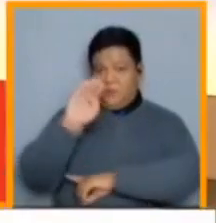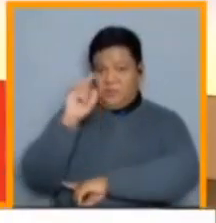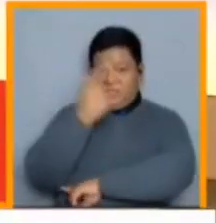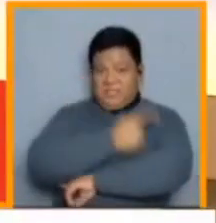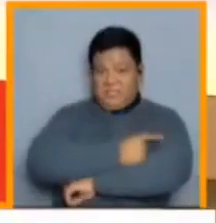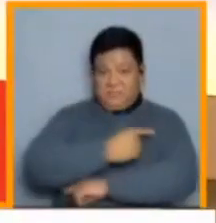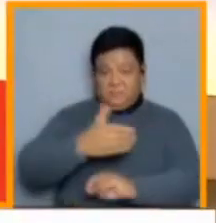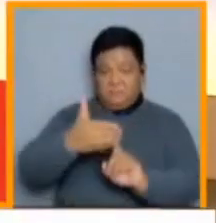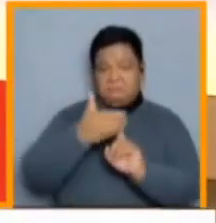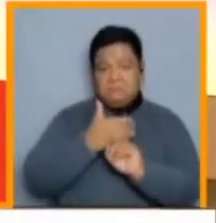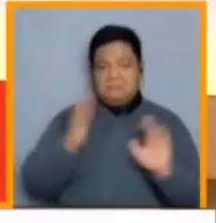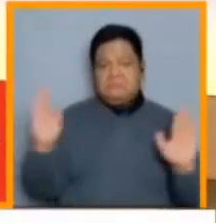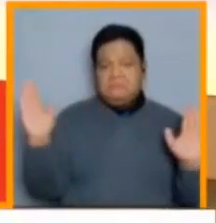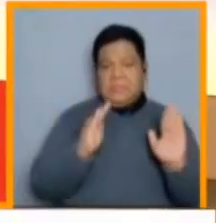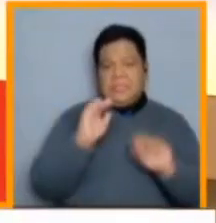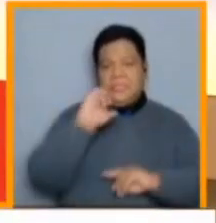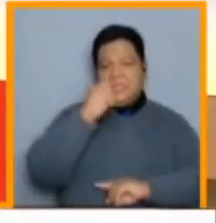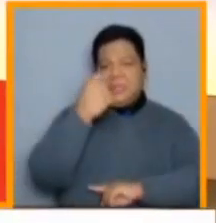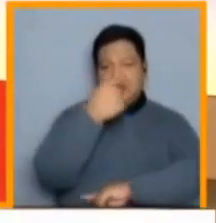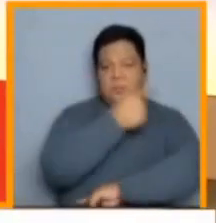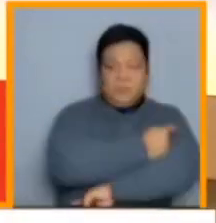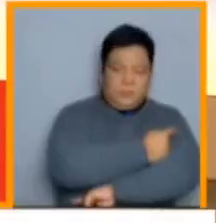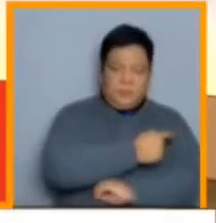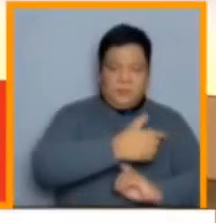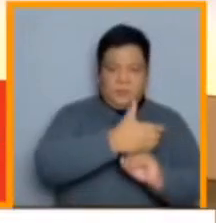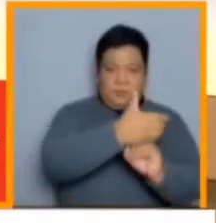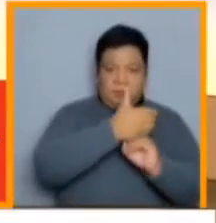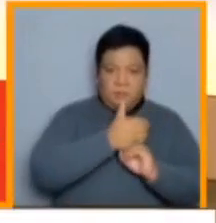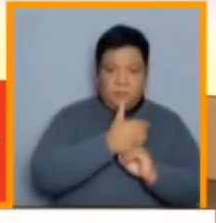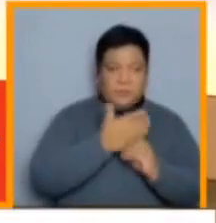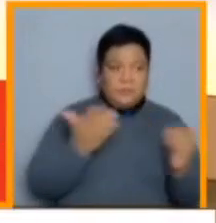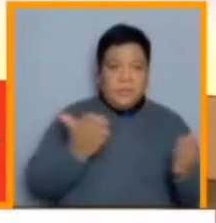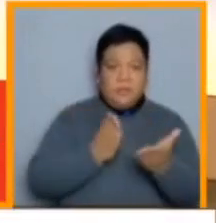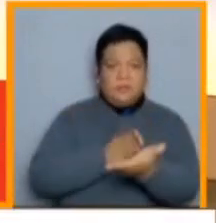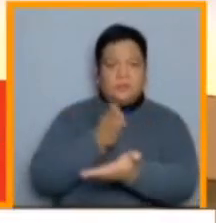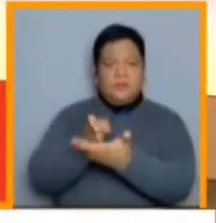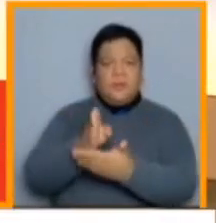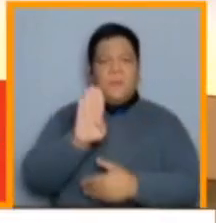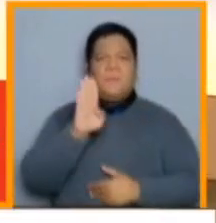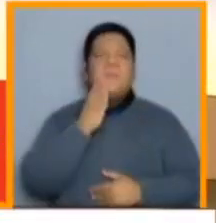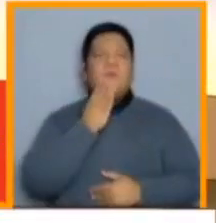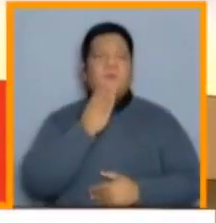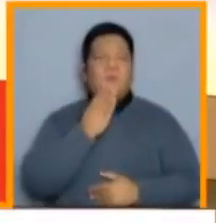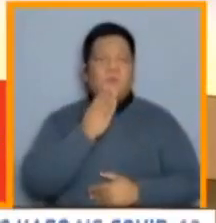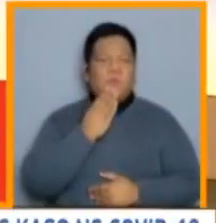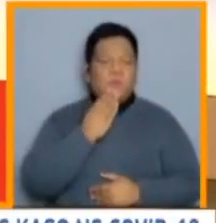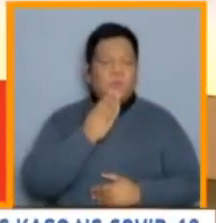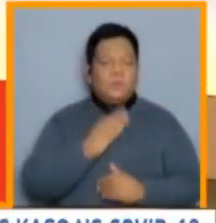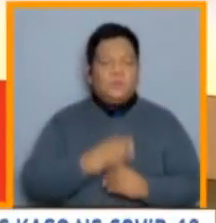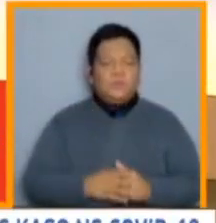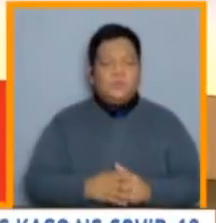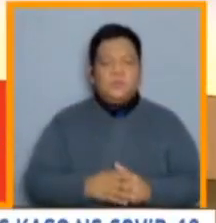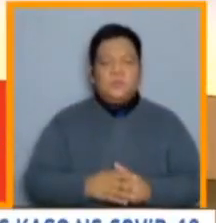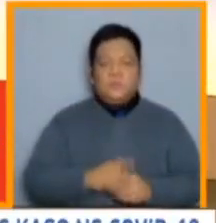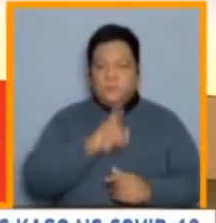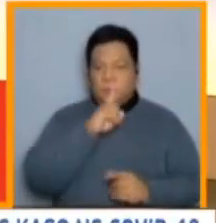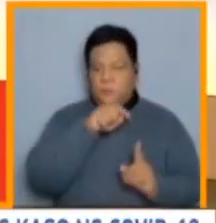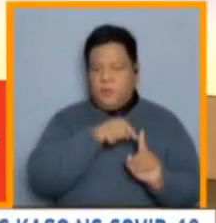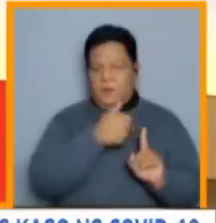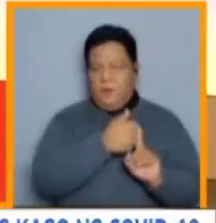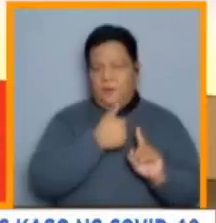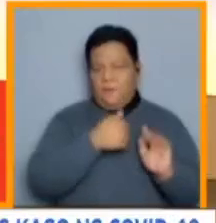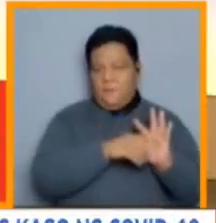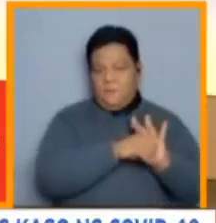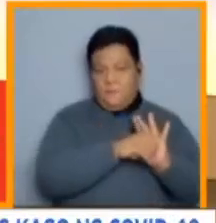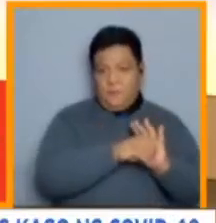sa Omicron variant. Sa buong probinsya naman ng Negros Occidental, kailangan na ng negatibong RT-PCR test na mga galing sa mga